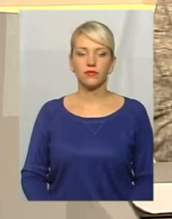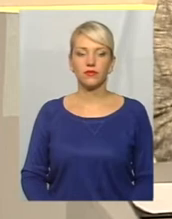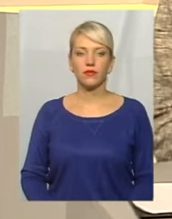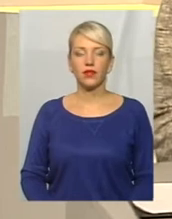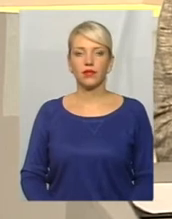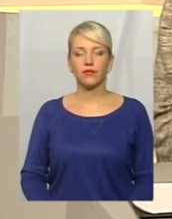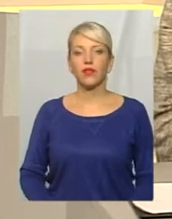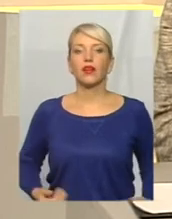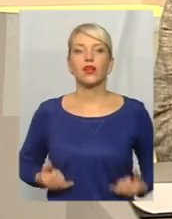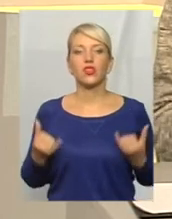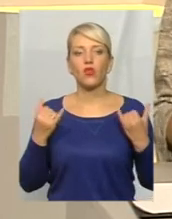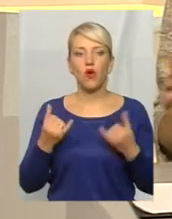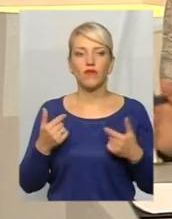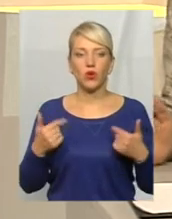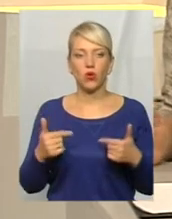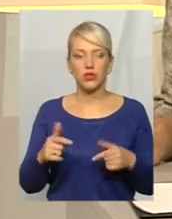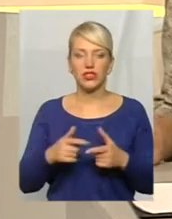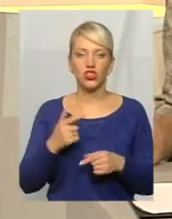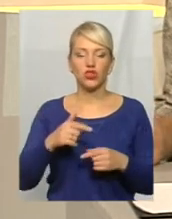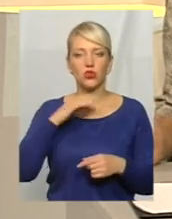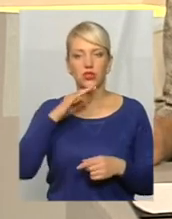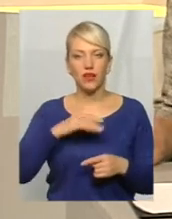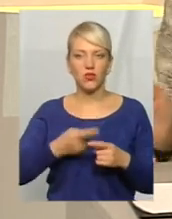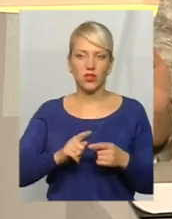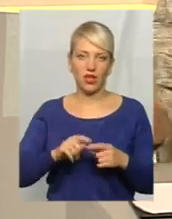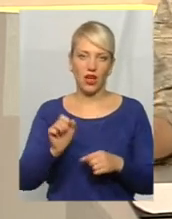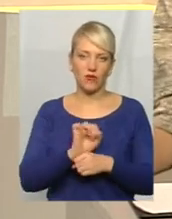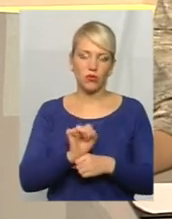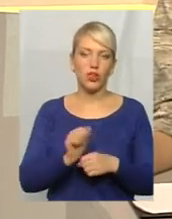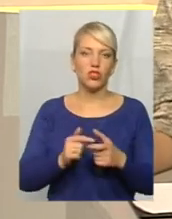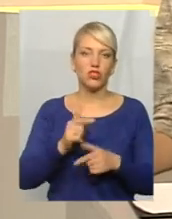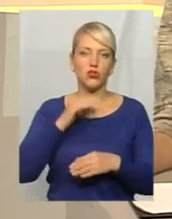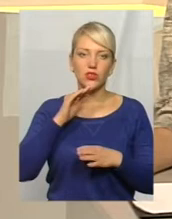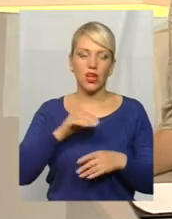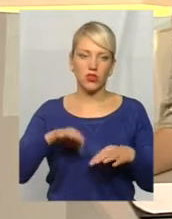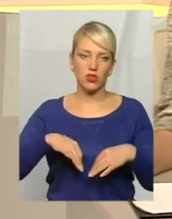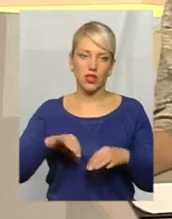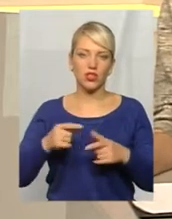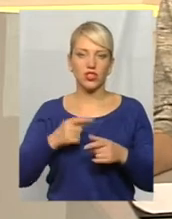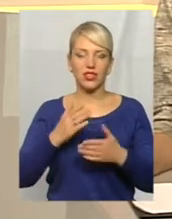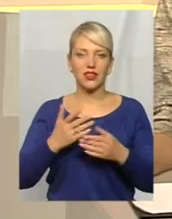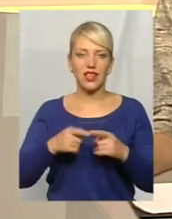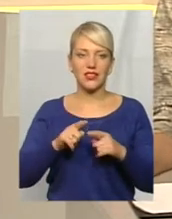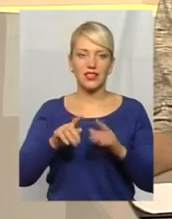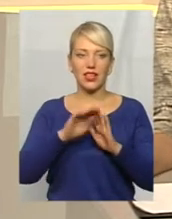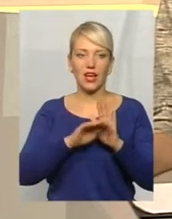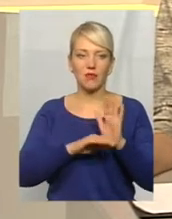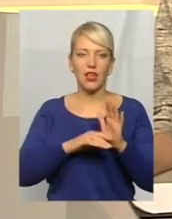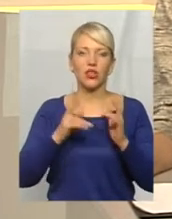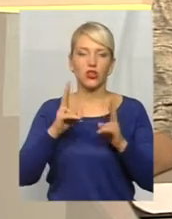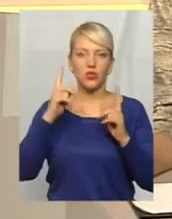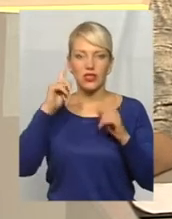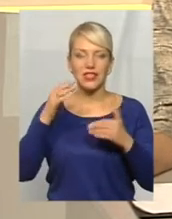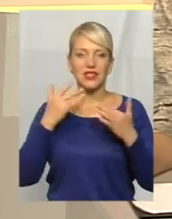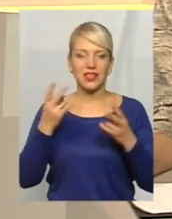Отже, шановні гості, чи достатньо тих автомобілів, чи достатньо транспорту, чи є та схема? І хто знає, скільки